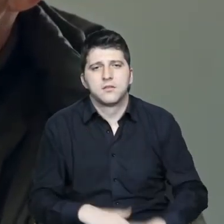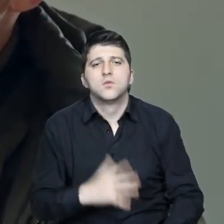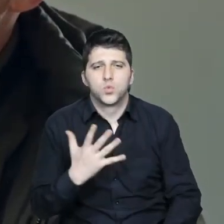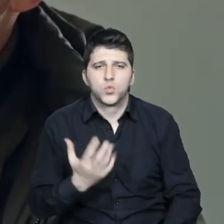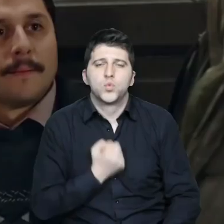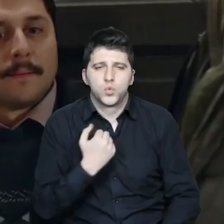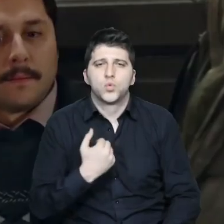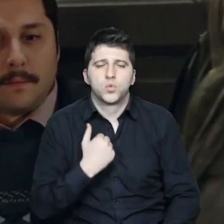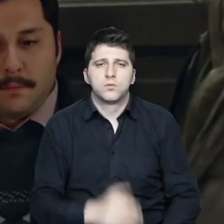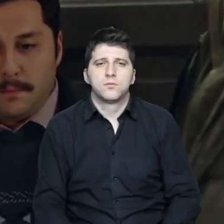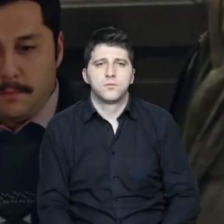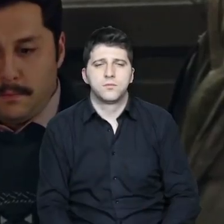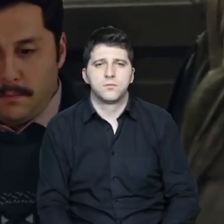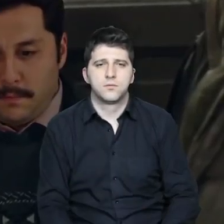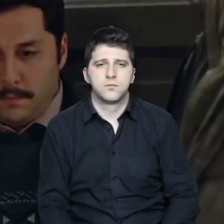Üzdünüz.